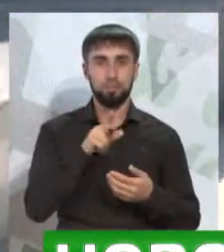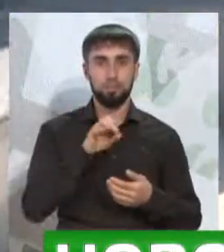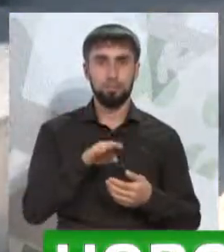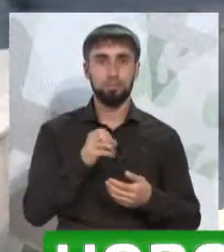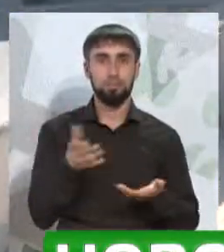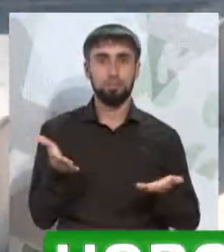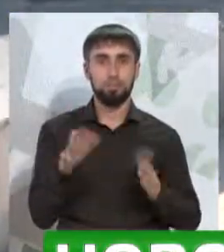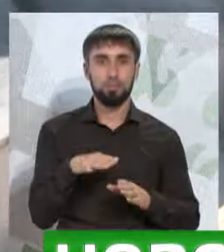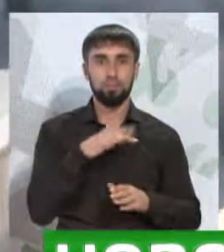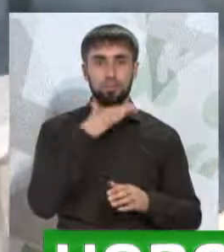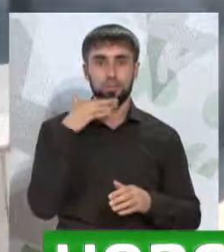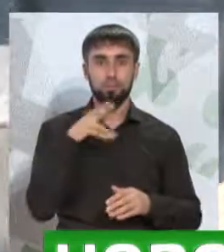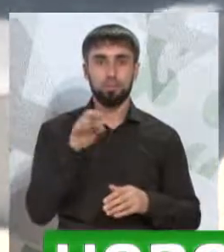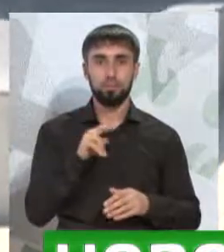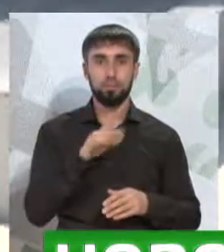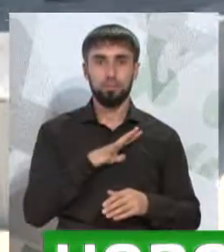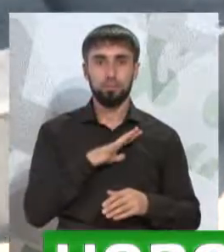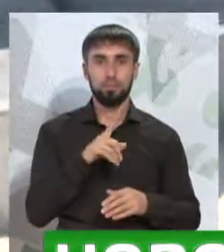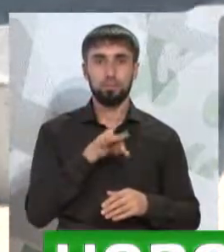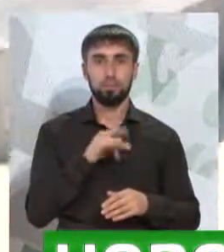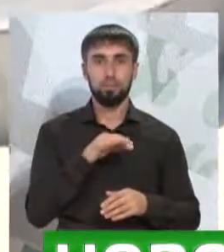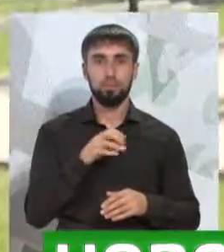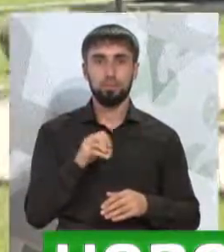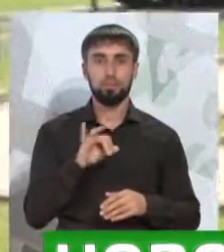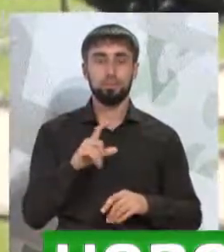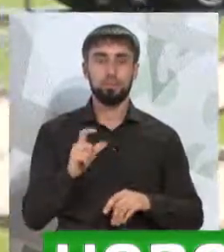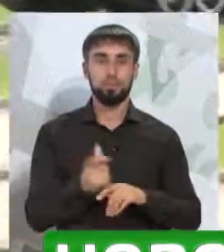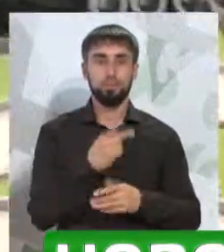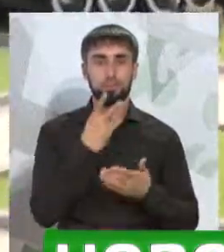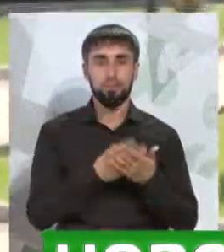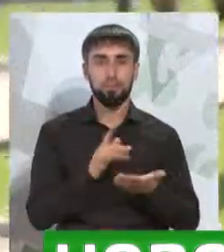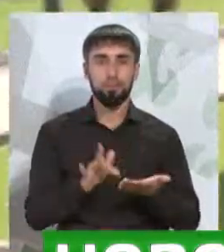все еще остается много поводов для размышления и чтобы вновь заглянуть в